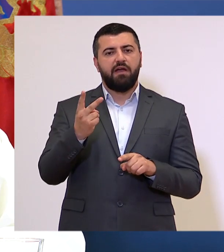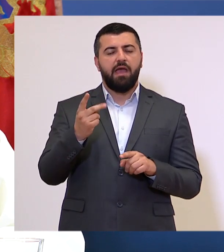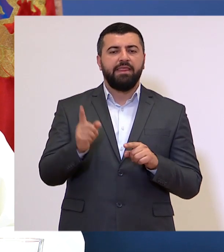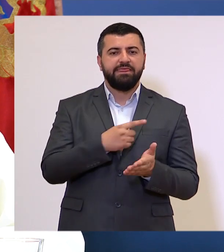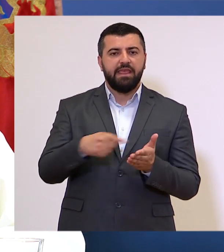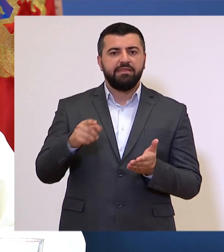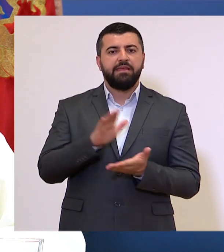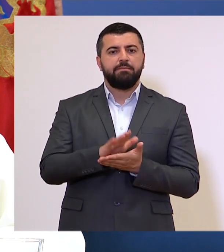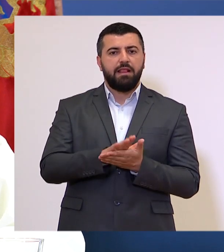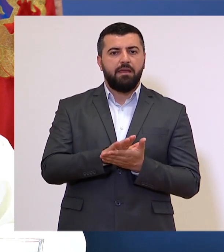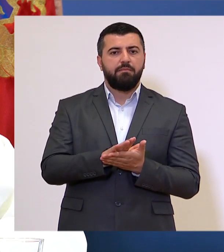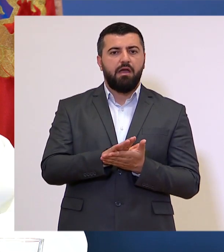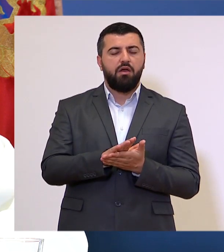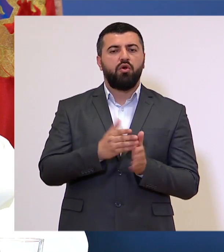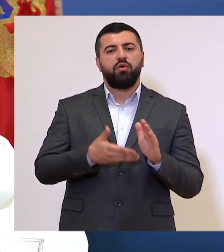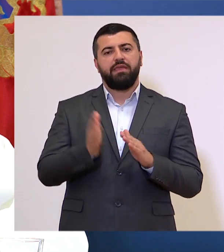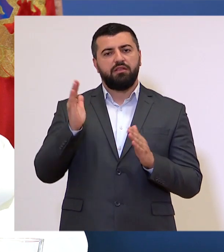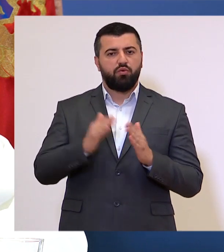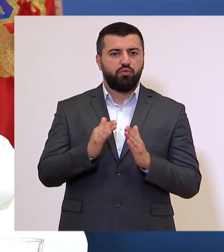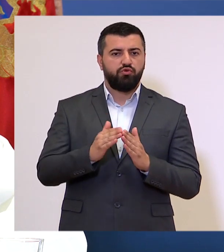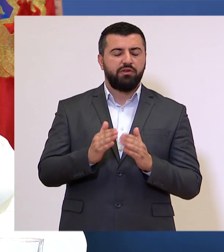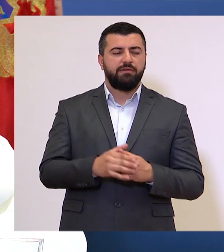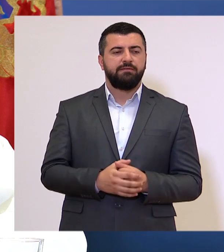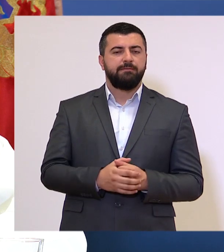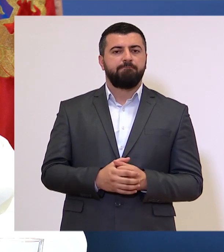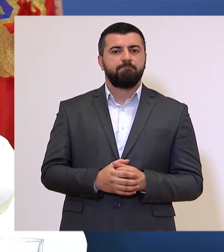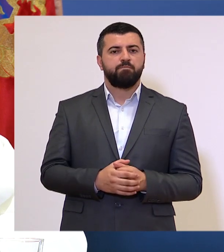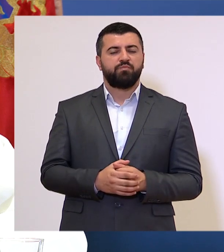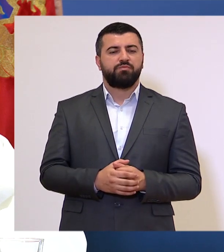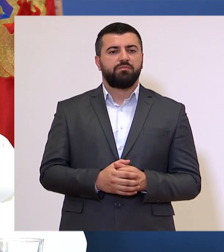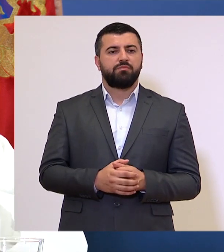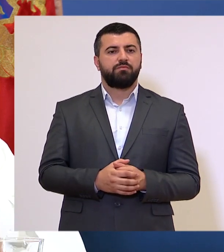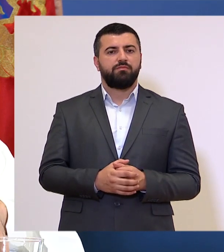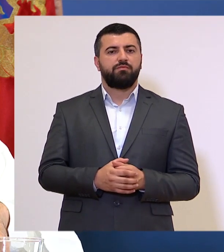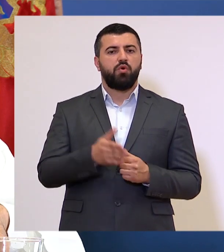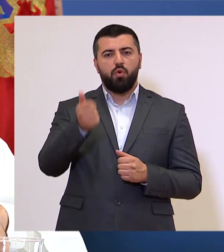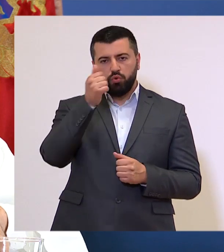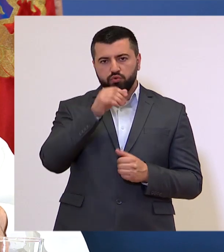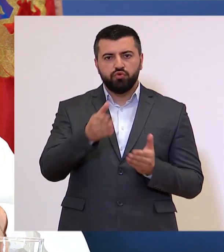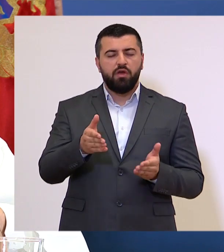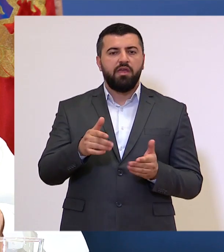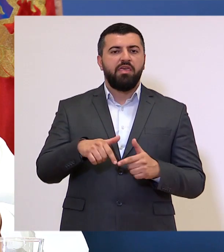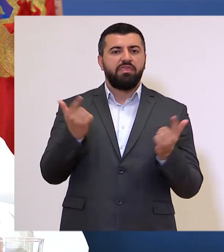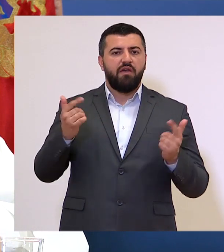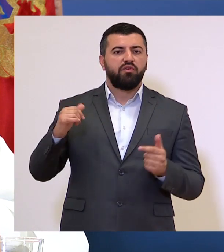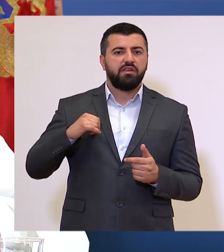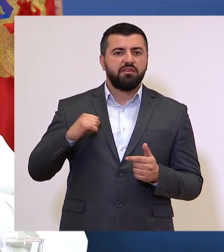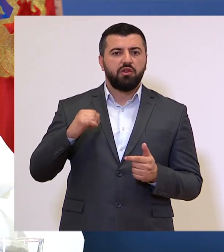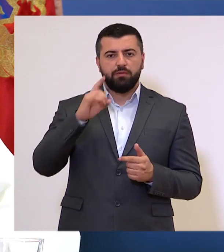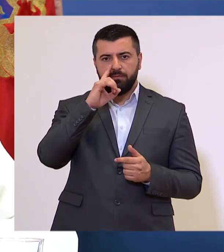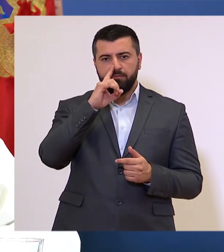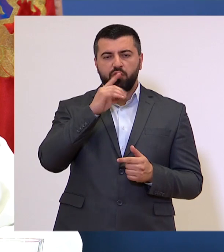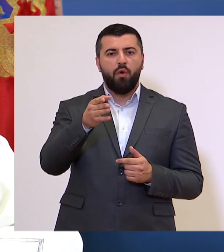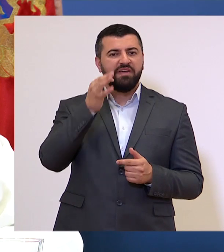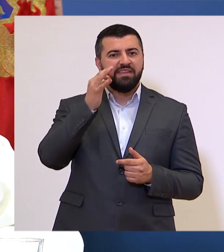testiranja i spremaju se za otpust sa bolničkog liječenja. Ono što javnost interesuje svih